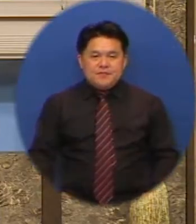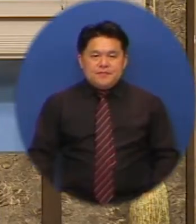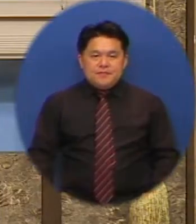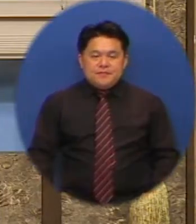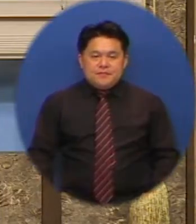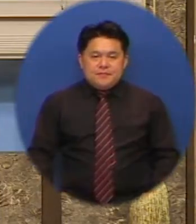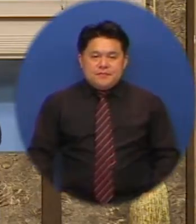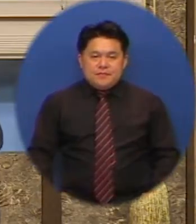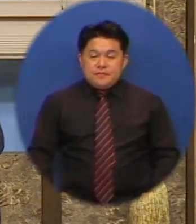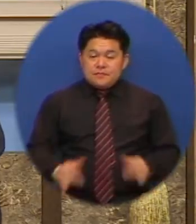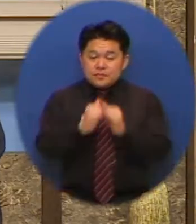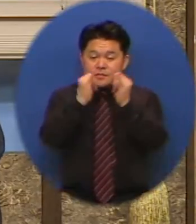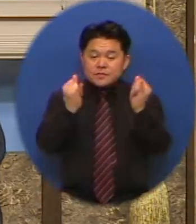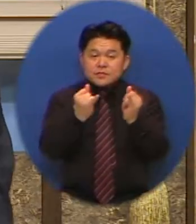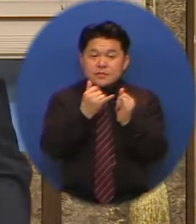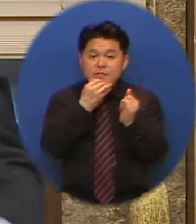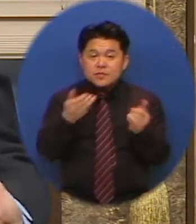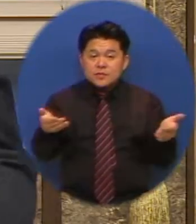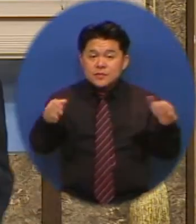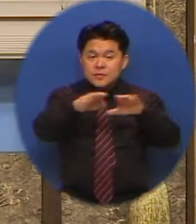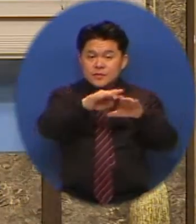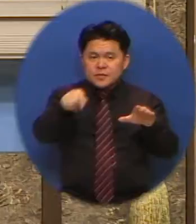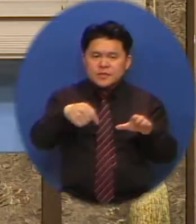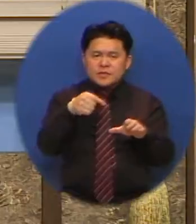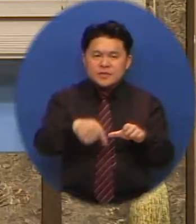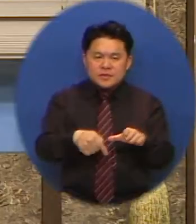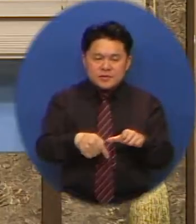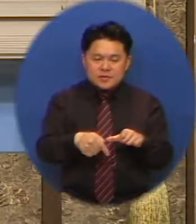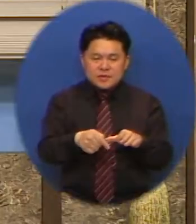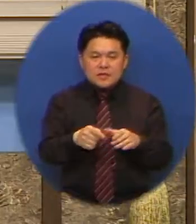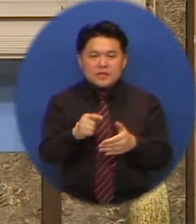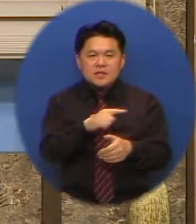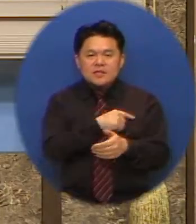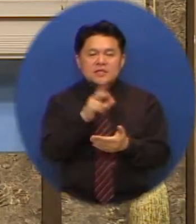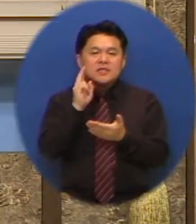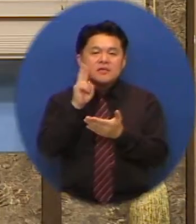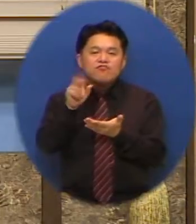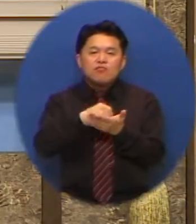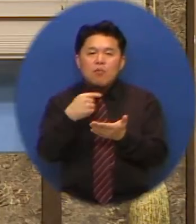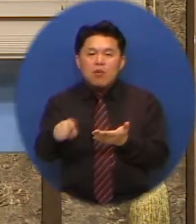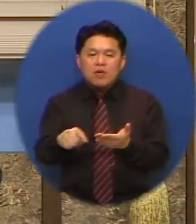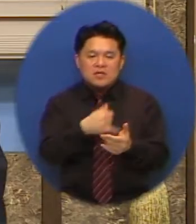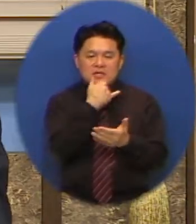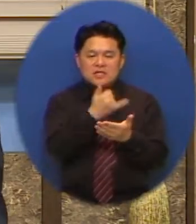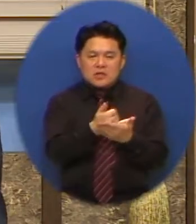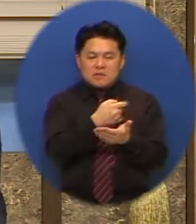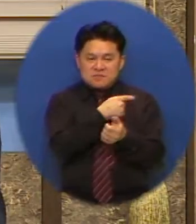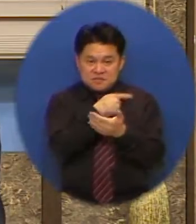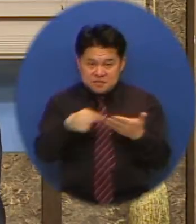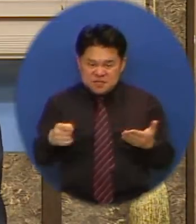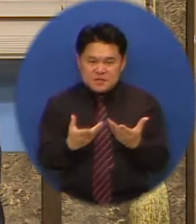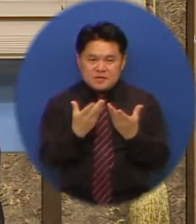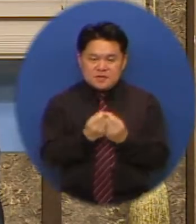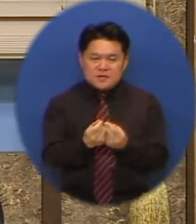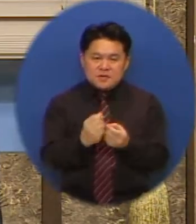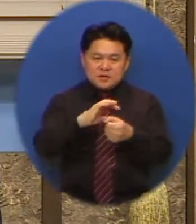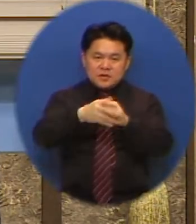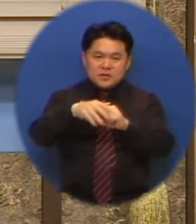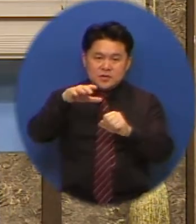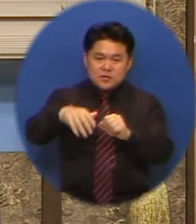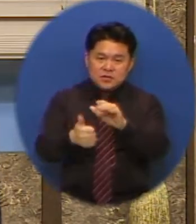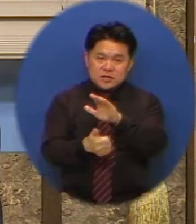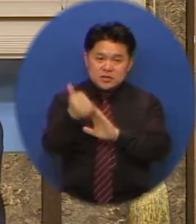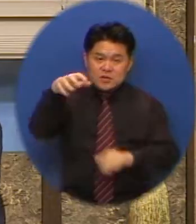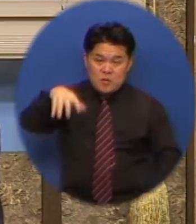사회복지 시설에 지금 가장 그 언론에 부각되는 게 인권유린 예. 문제인데 네. 우리 대구에서도 이제 그런 네.